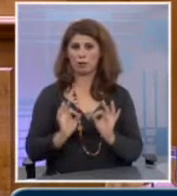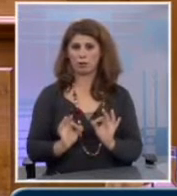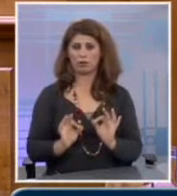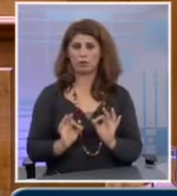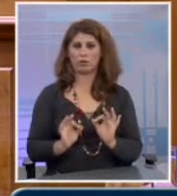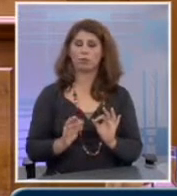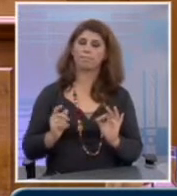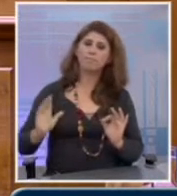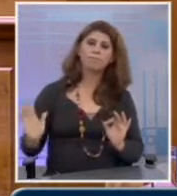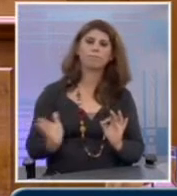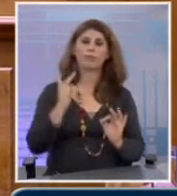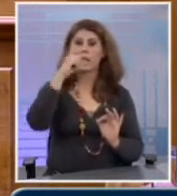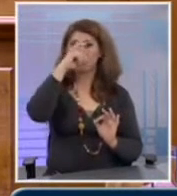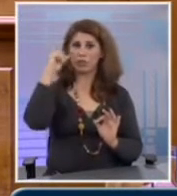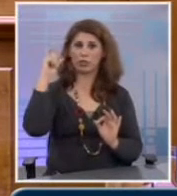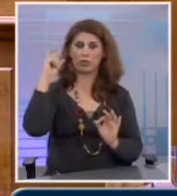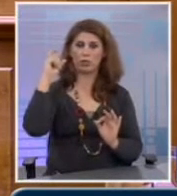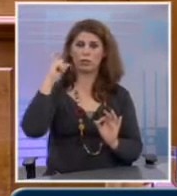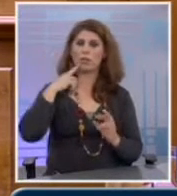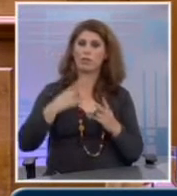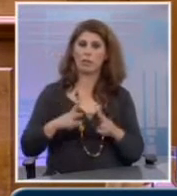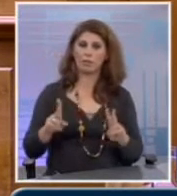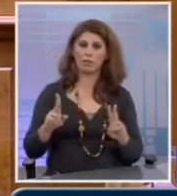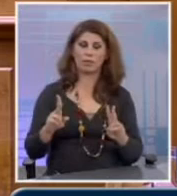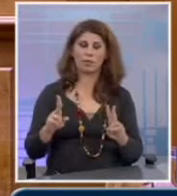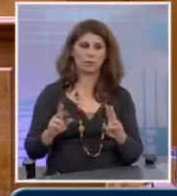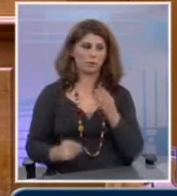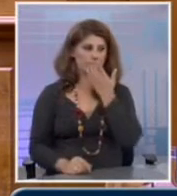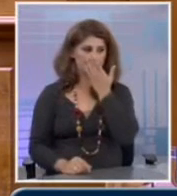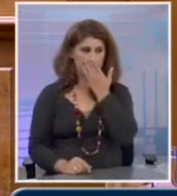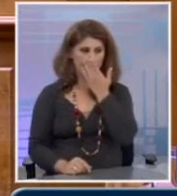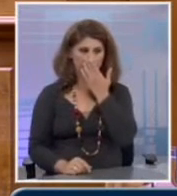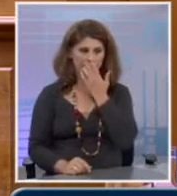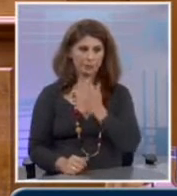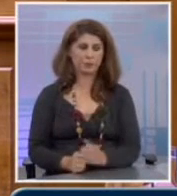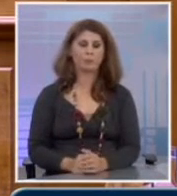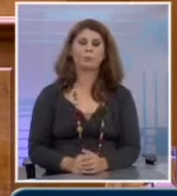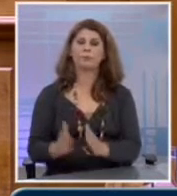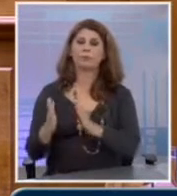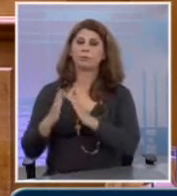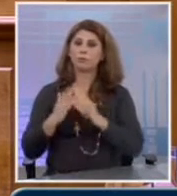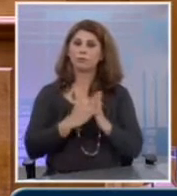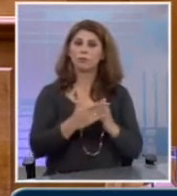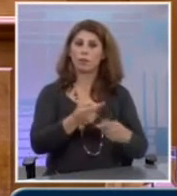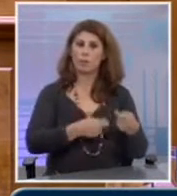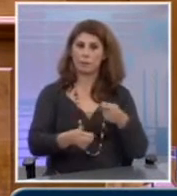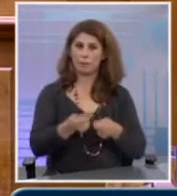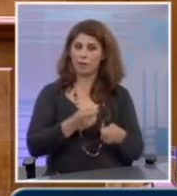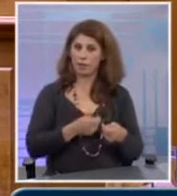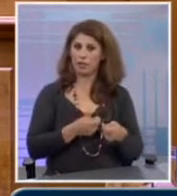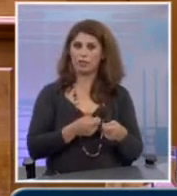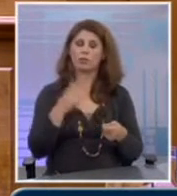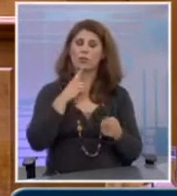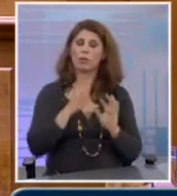που παρά τις δυσκολίες θα επιτρέπει στον κόσμο. Παρακαλώ, κάντε ησυχία. Στα νοικοκυριά και τις επιχειρήσεις